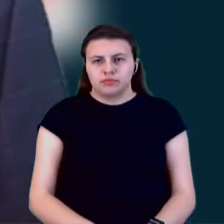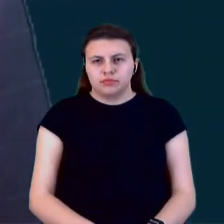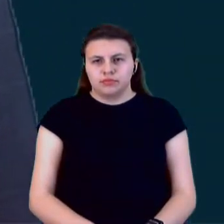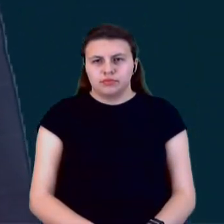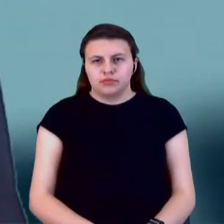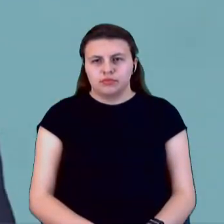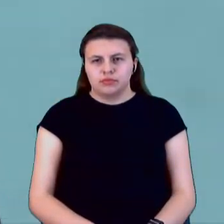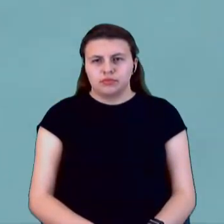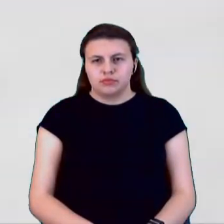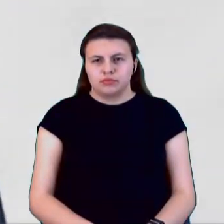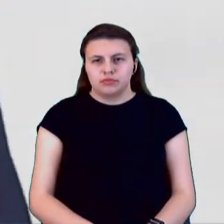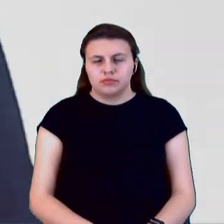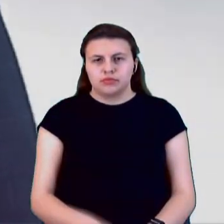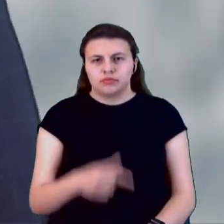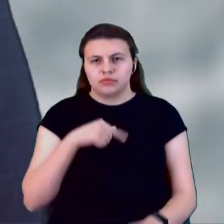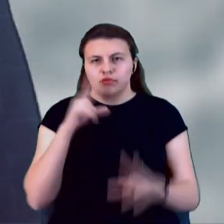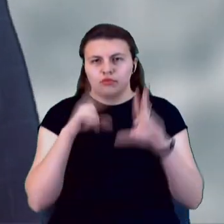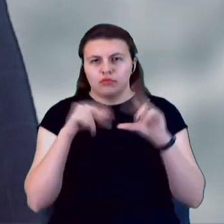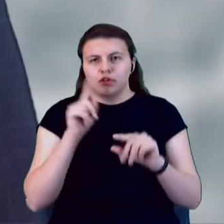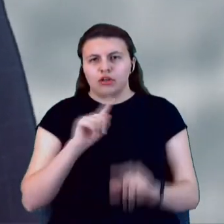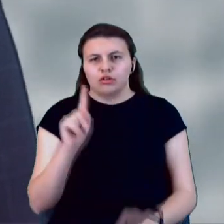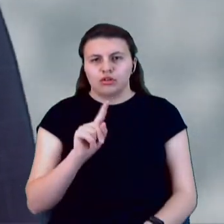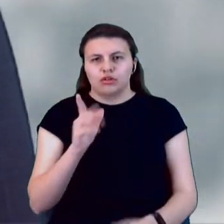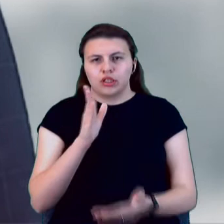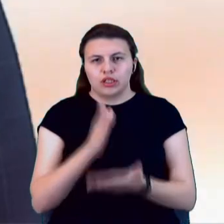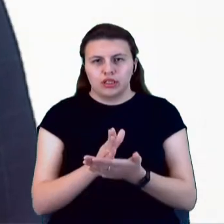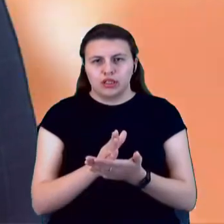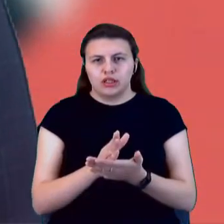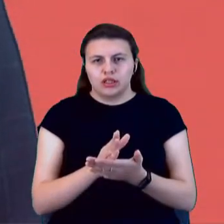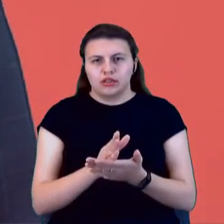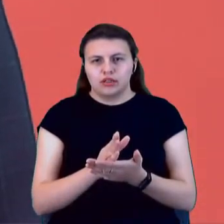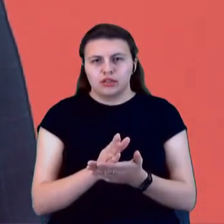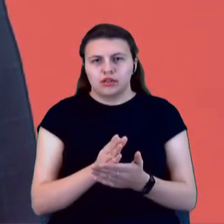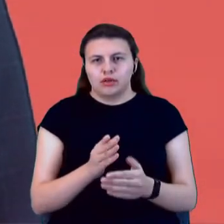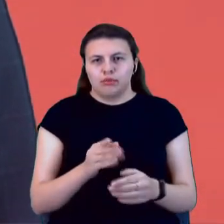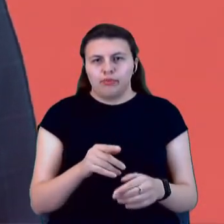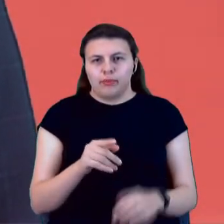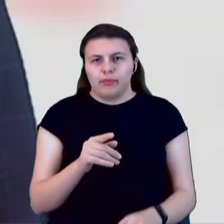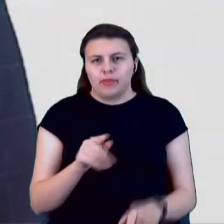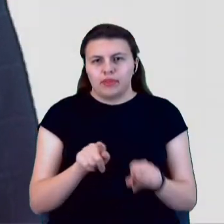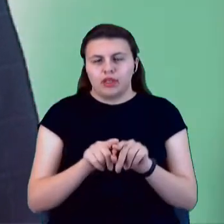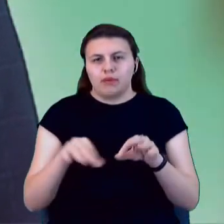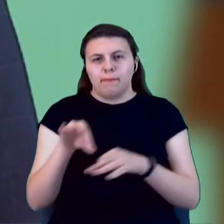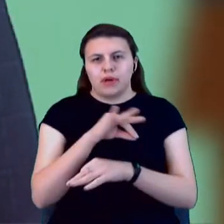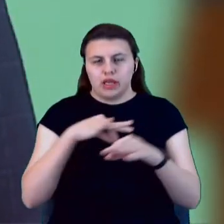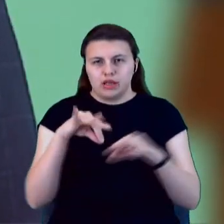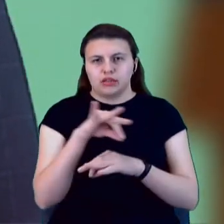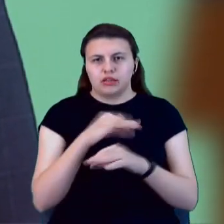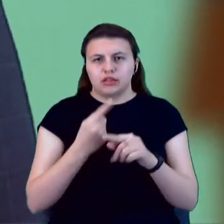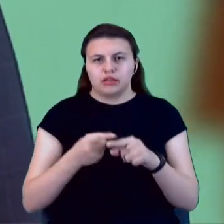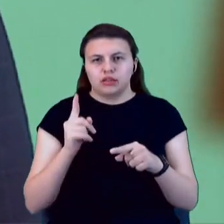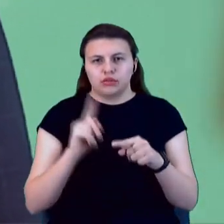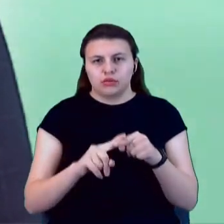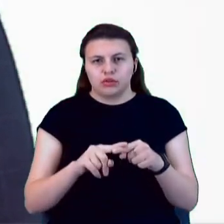Я вважаю, що є определенні речі, определенні проекти, які